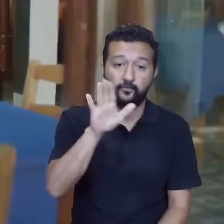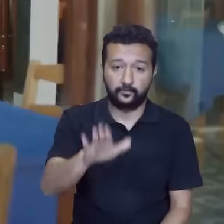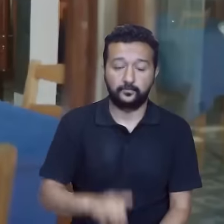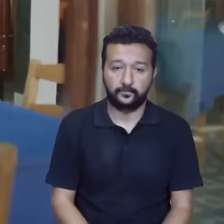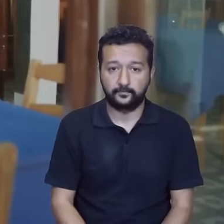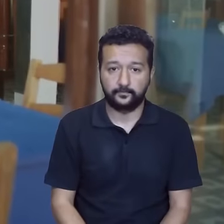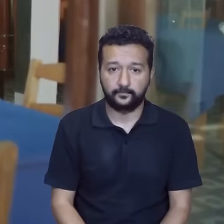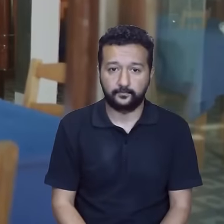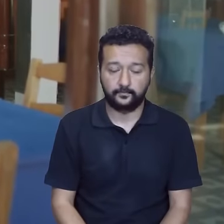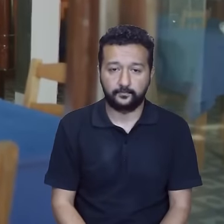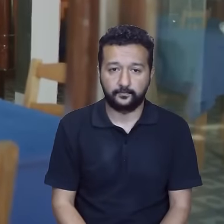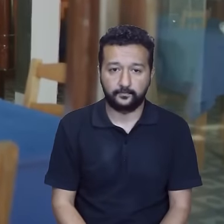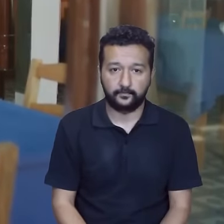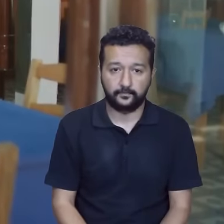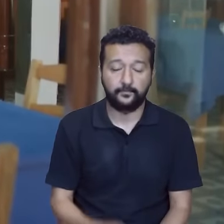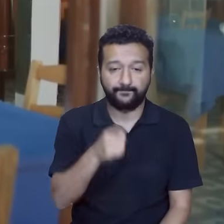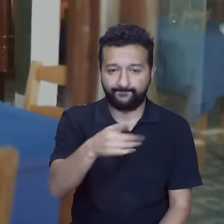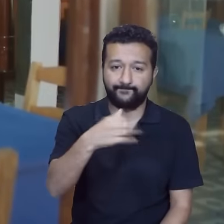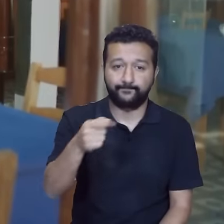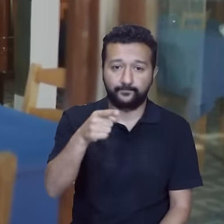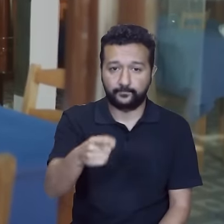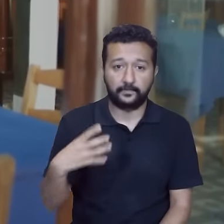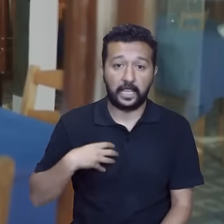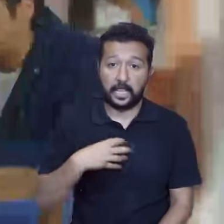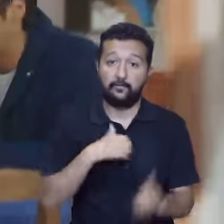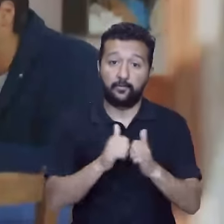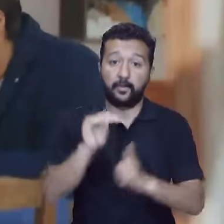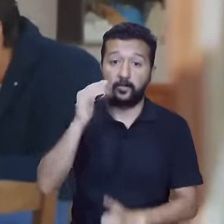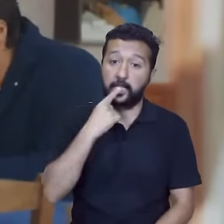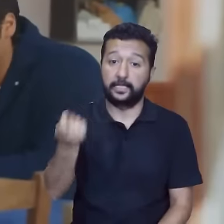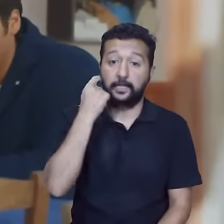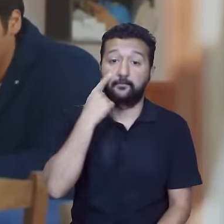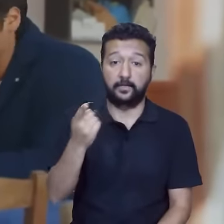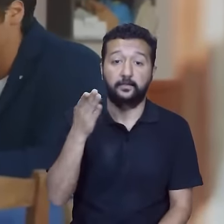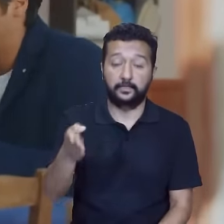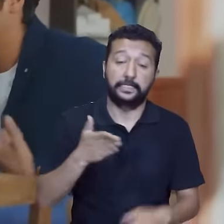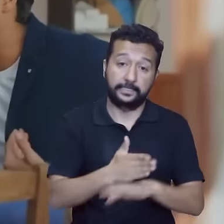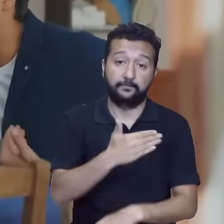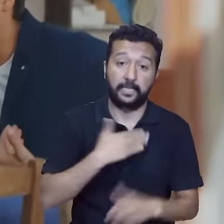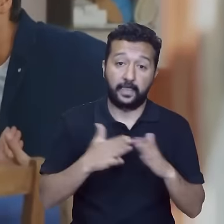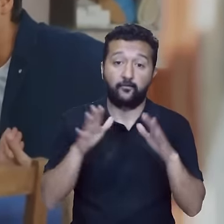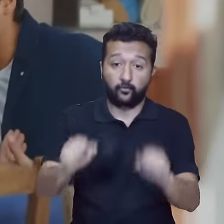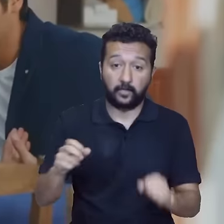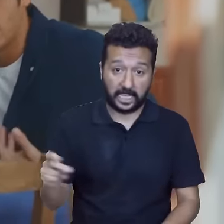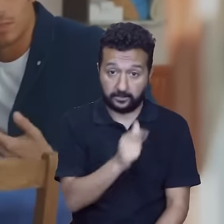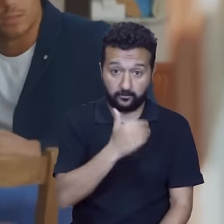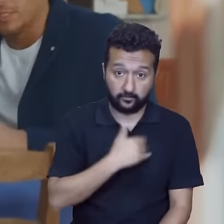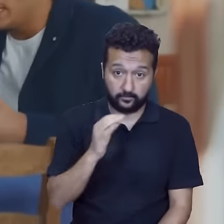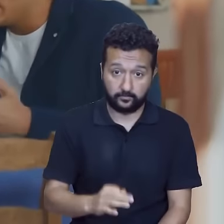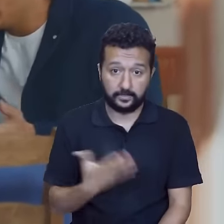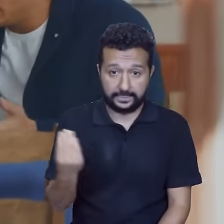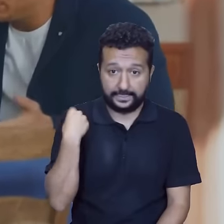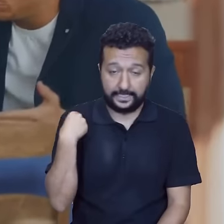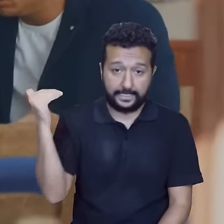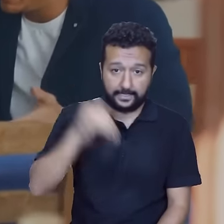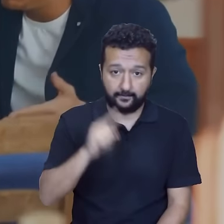ya. Tezgaha gitti. Al bak. Annemle birlikte yaşıyormuşmuşum, bana diğere bak. Sanki ben ev tutmaktan kaçıyorum.